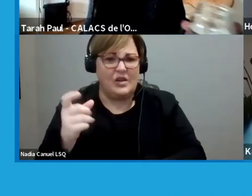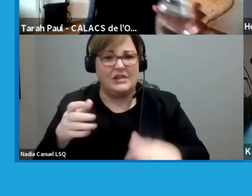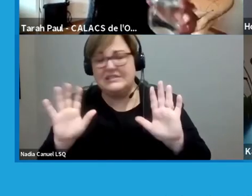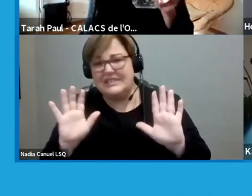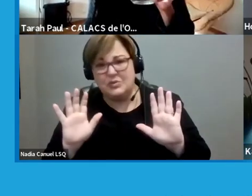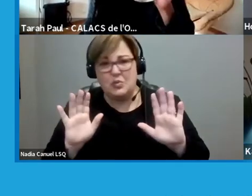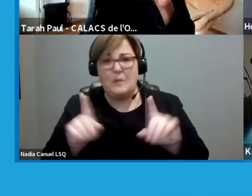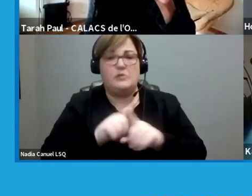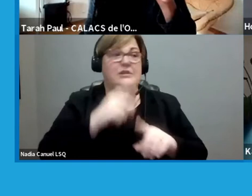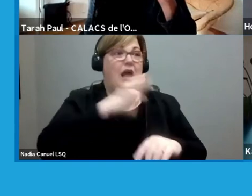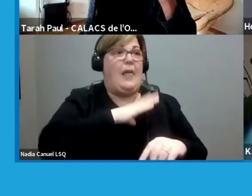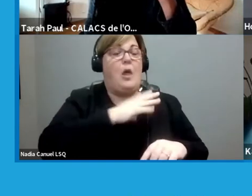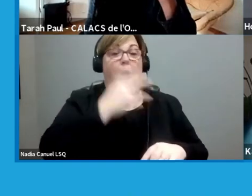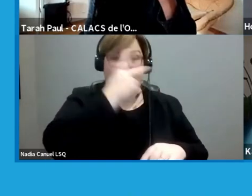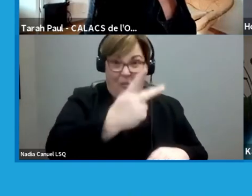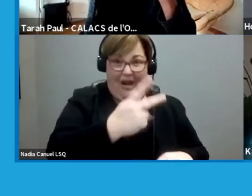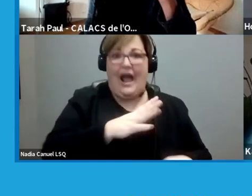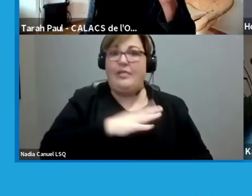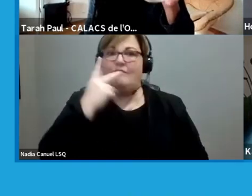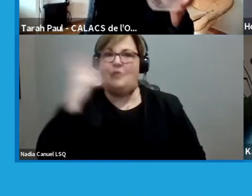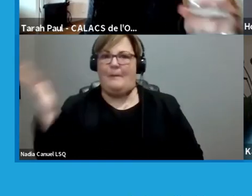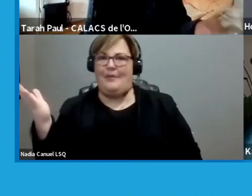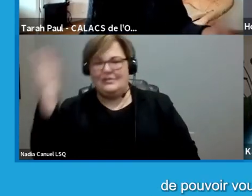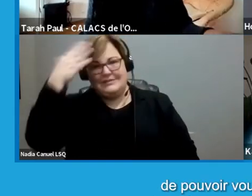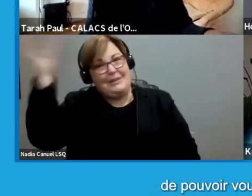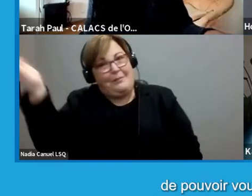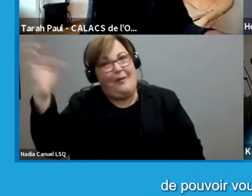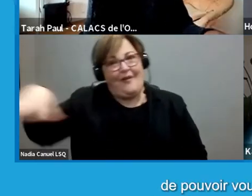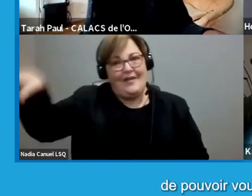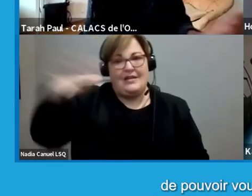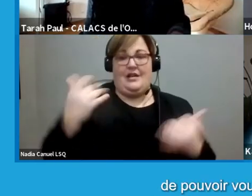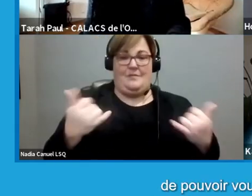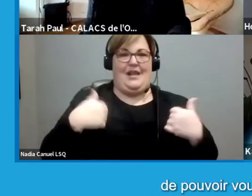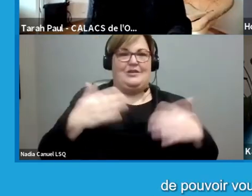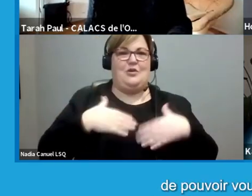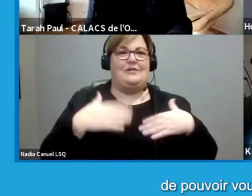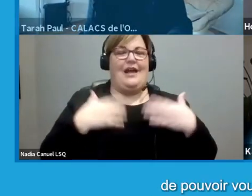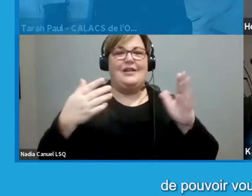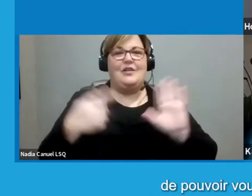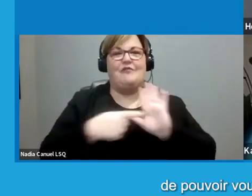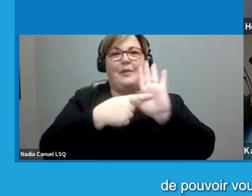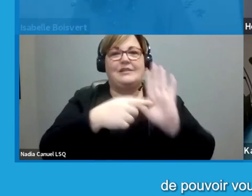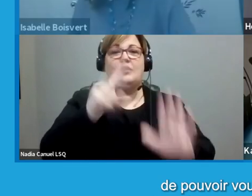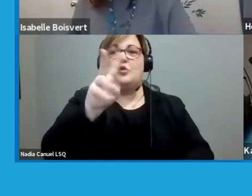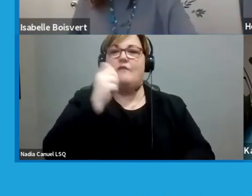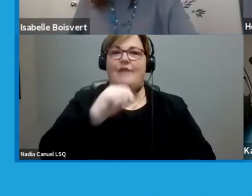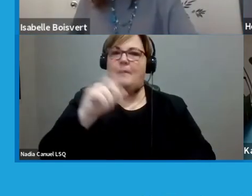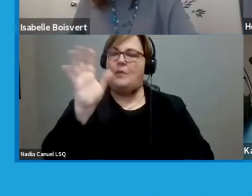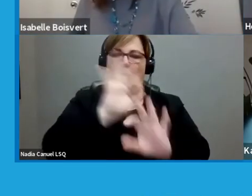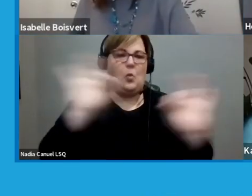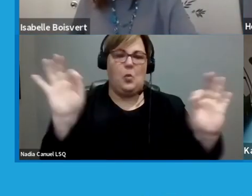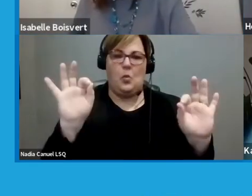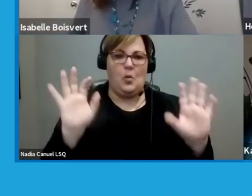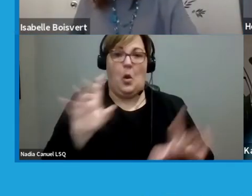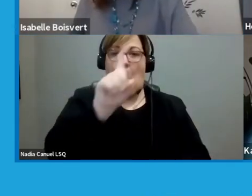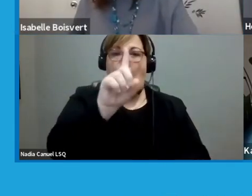voir, mais à celles qu'on ne voit pas. Aujourd'hui, je suis vraiment contente de pouvoir vous présenter deux femmes extraordinaires, une